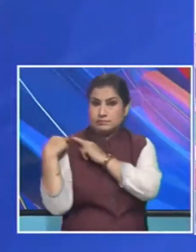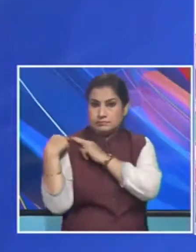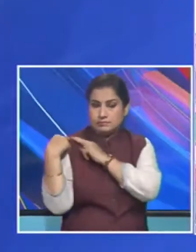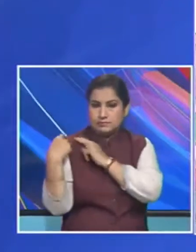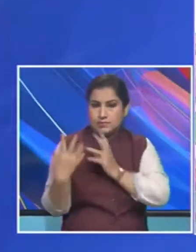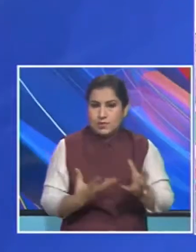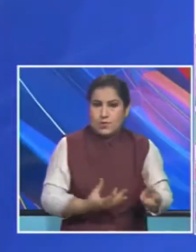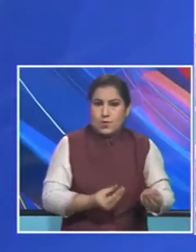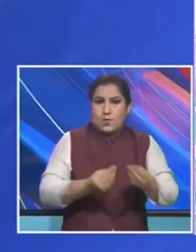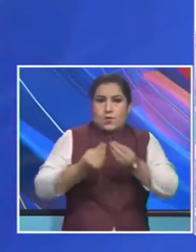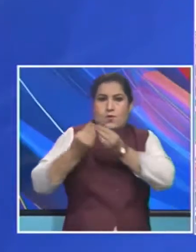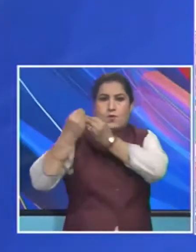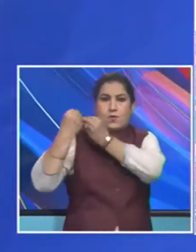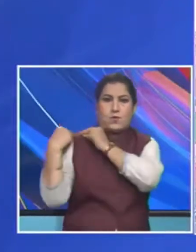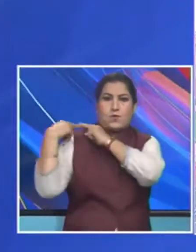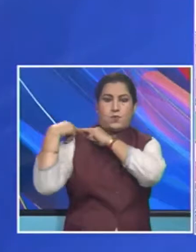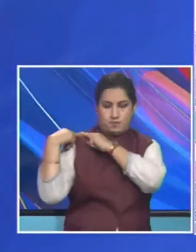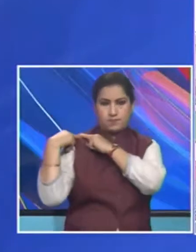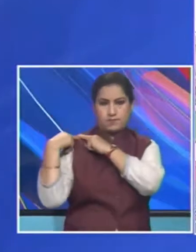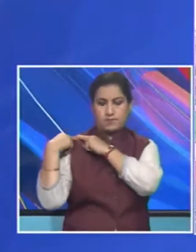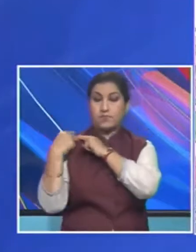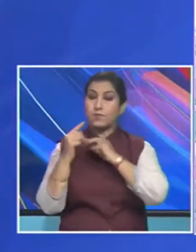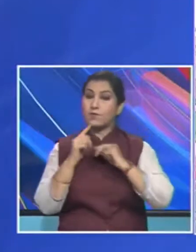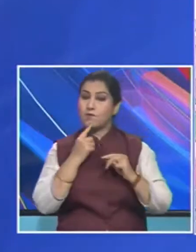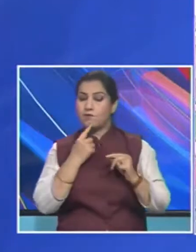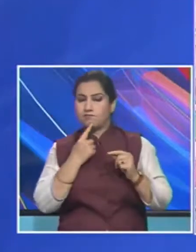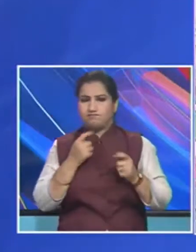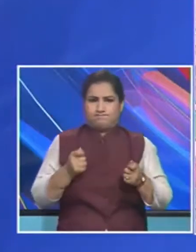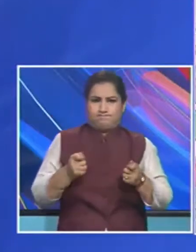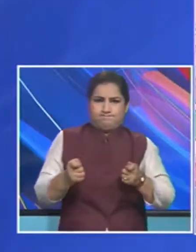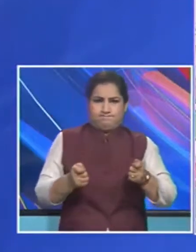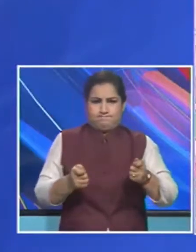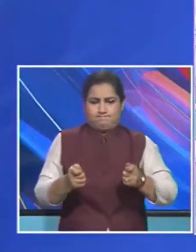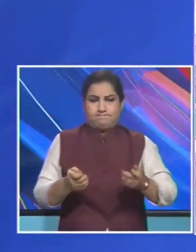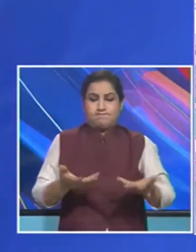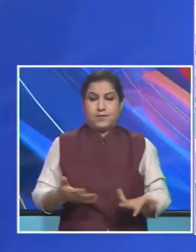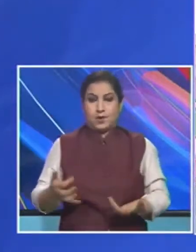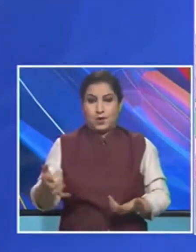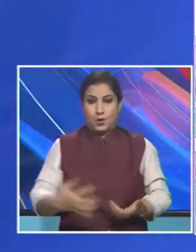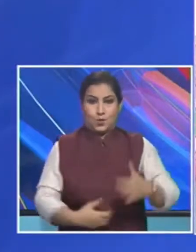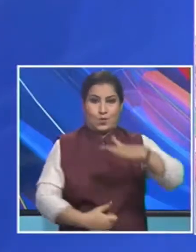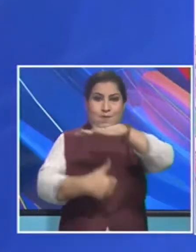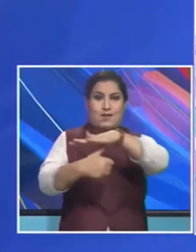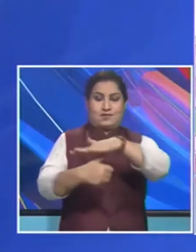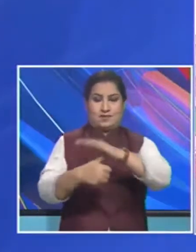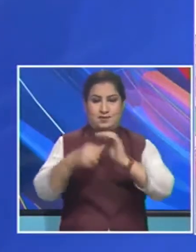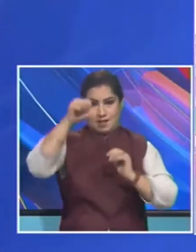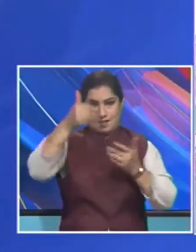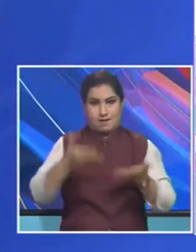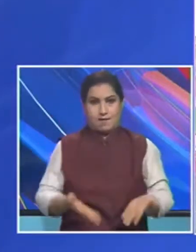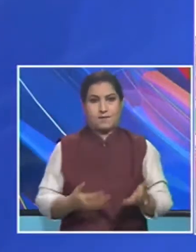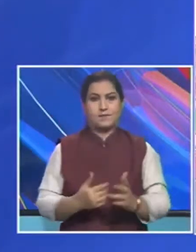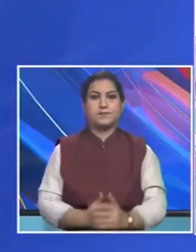of maintaining the integrity of this constitution as the new president of India.